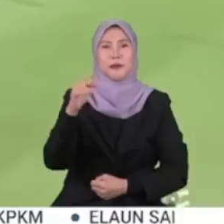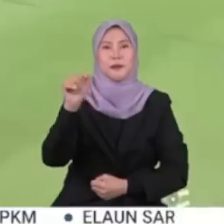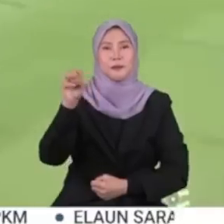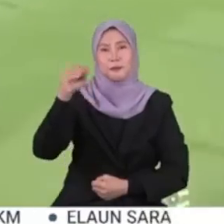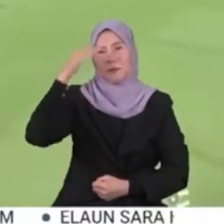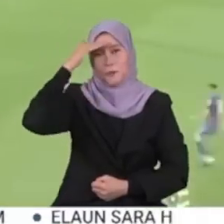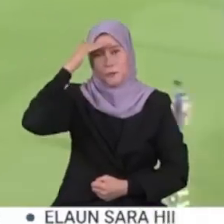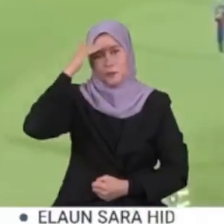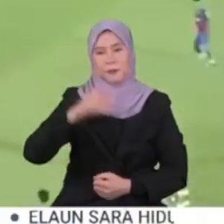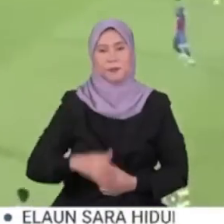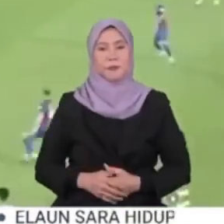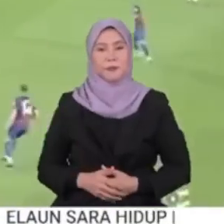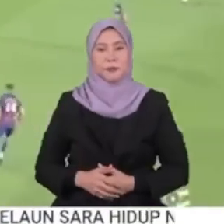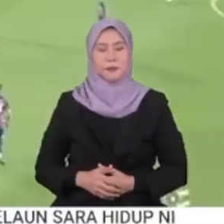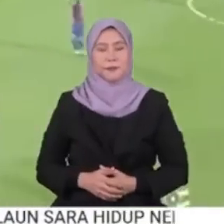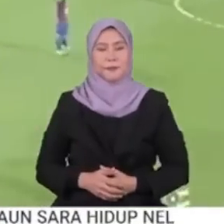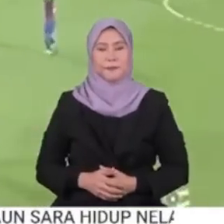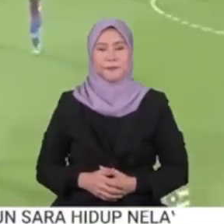Puteri Johor.